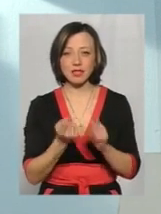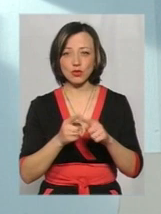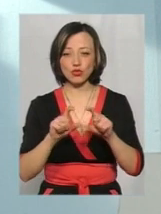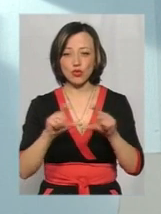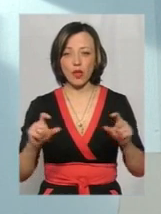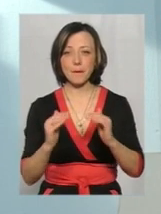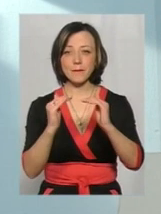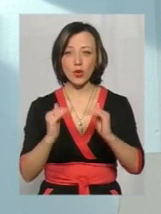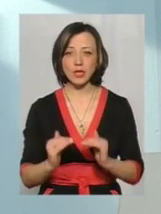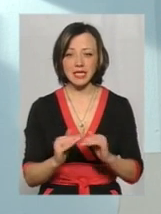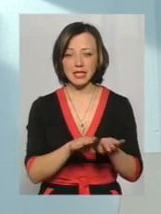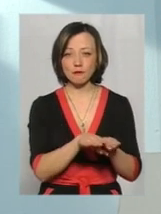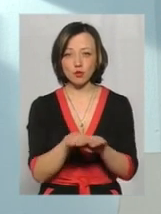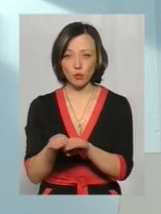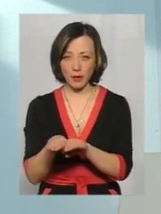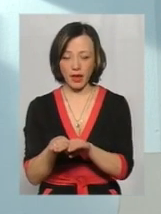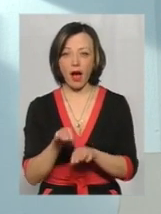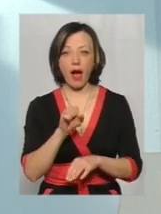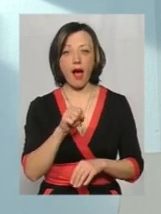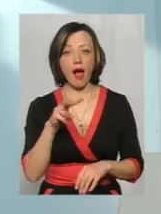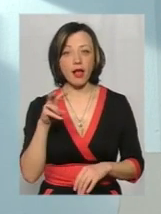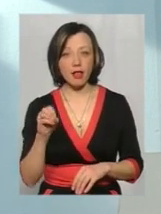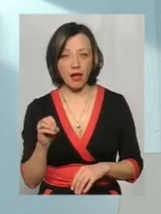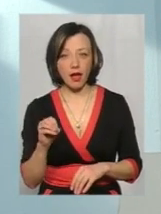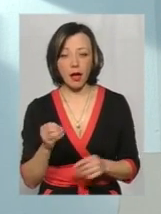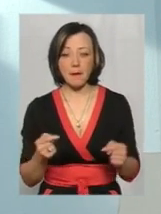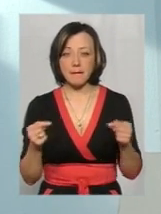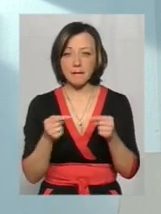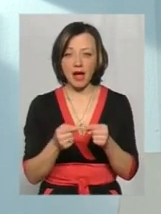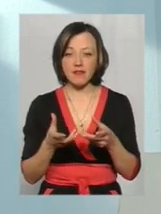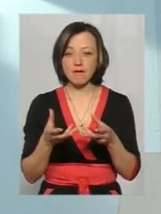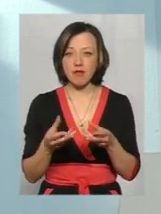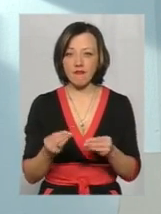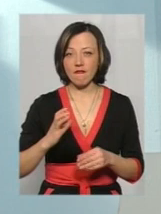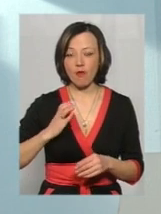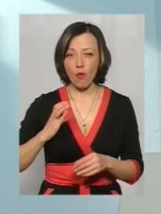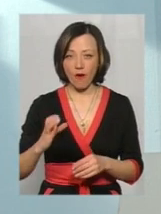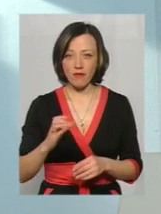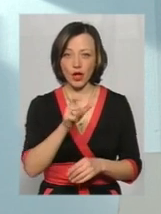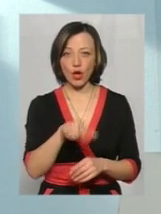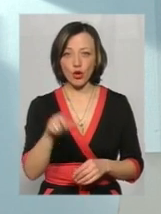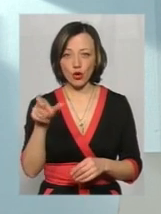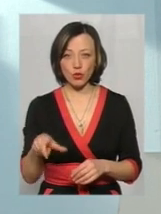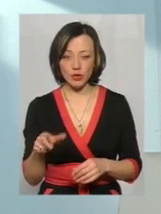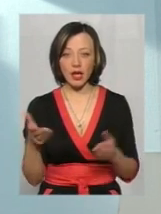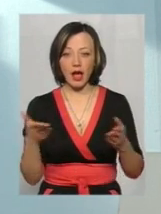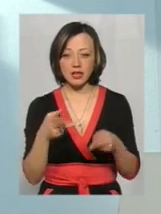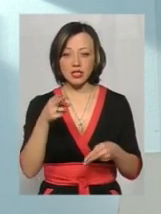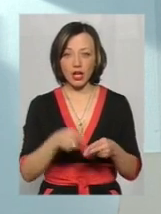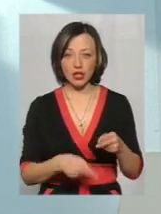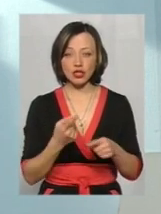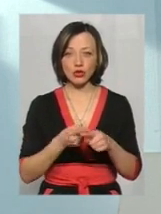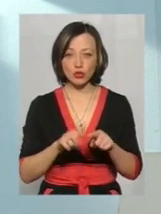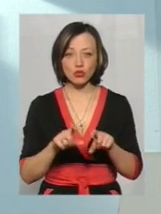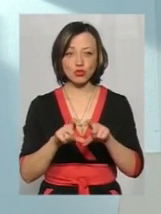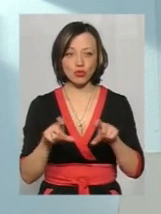її у ступені. Але певні впливові люди, не буду називати їх в ефір, які вийшли з тієї